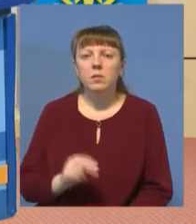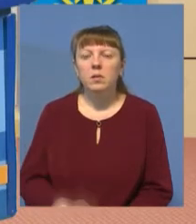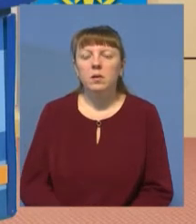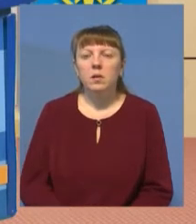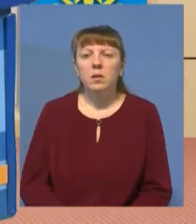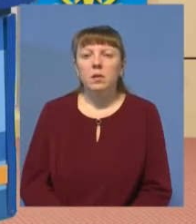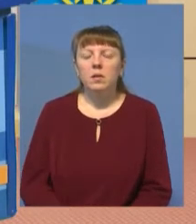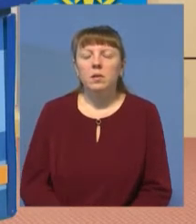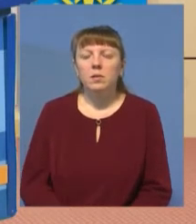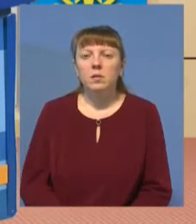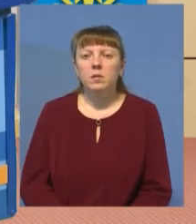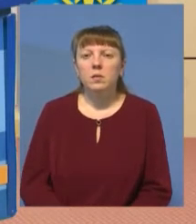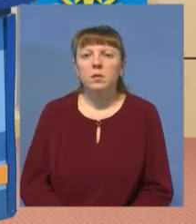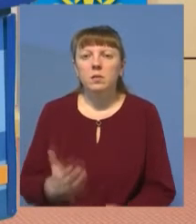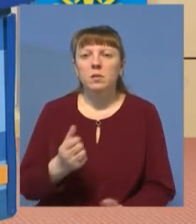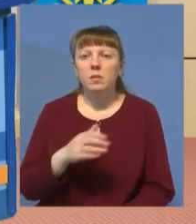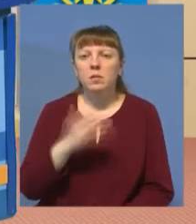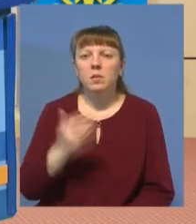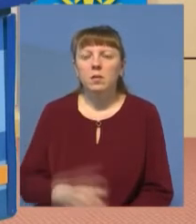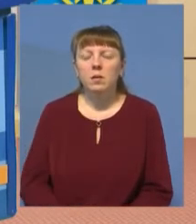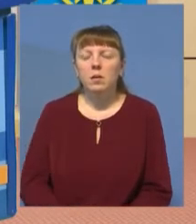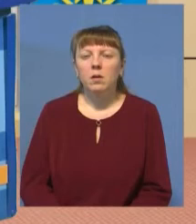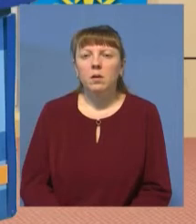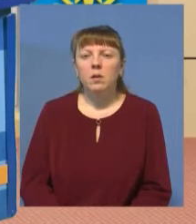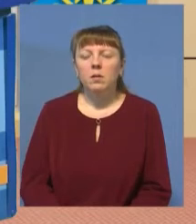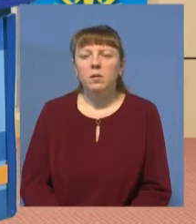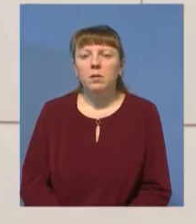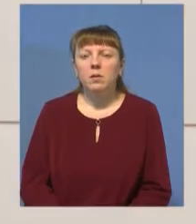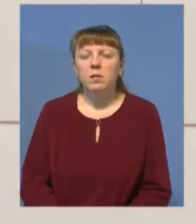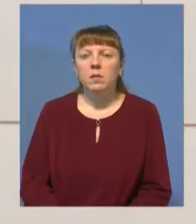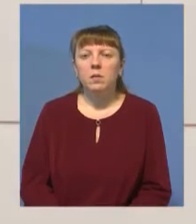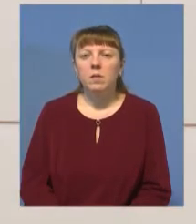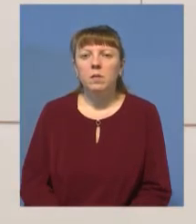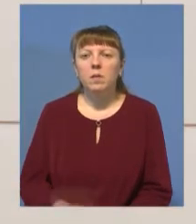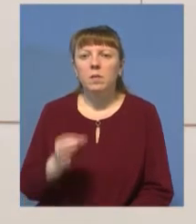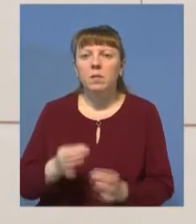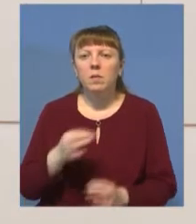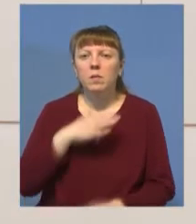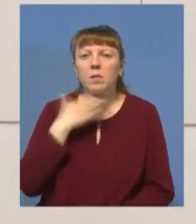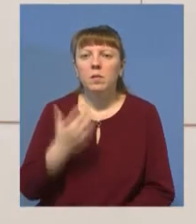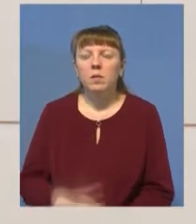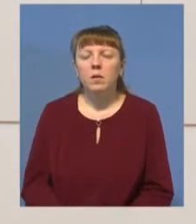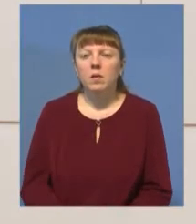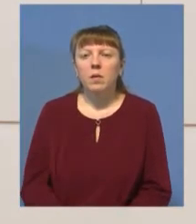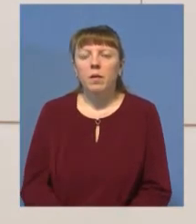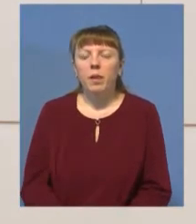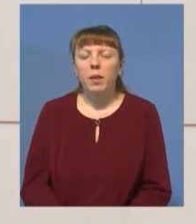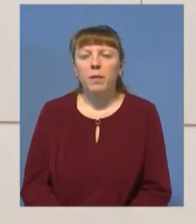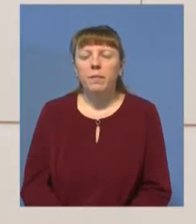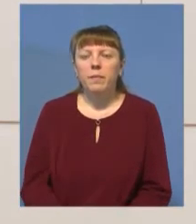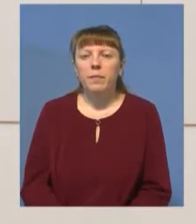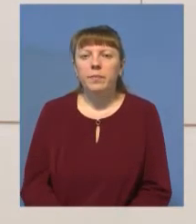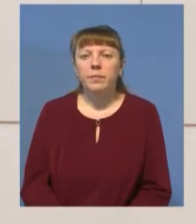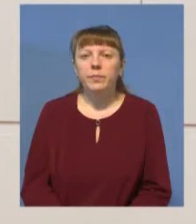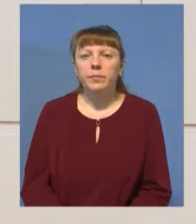наши предприниматели, они сейчас тоже молодцы. Они для того, чтобы не доводить это до суда, в большинстве случаев, когда